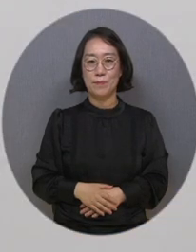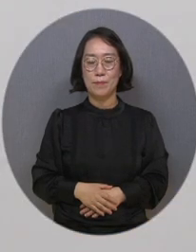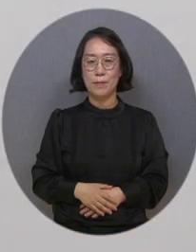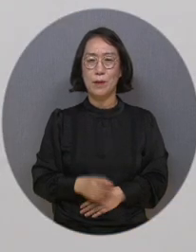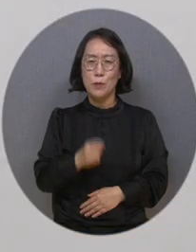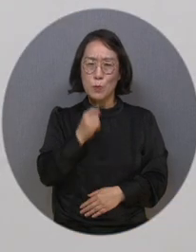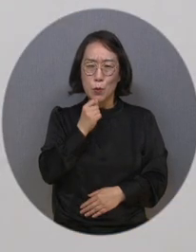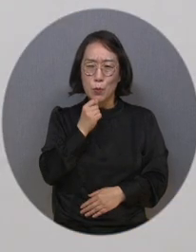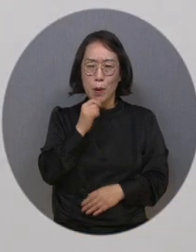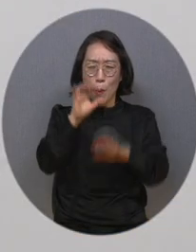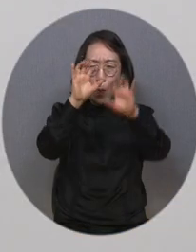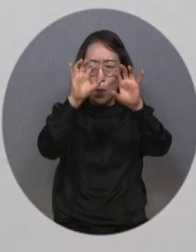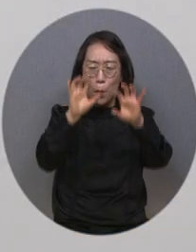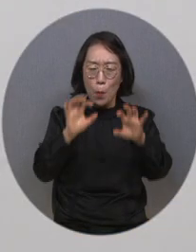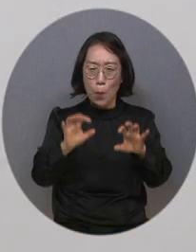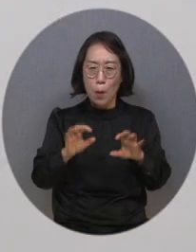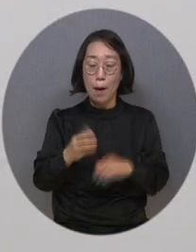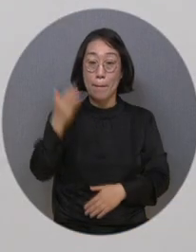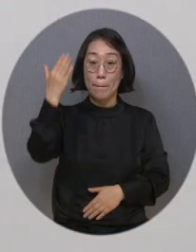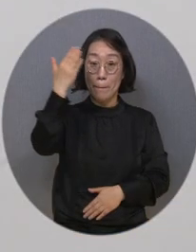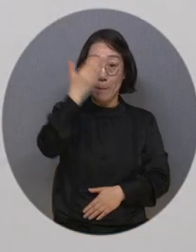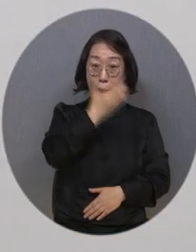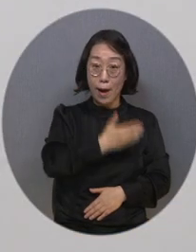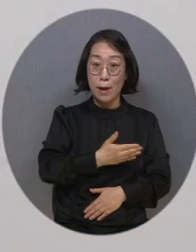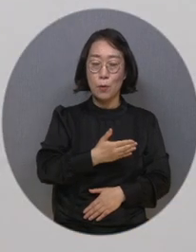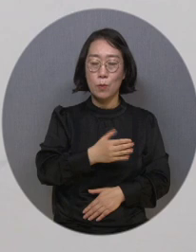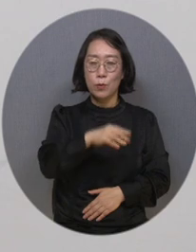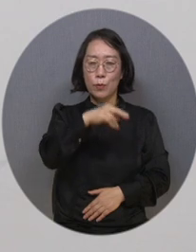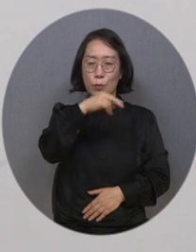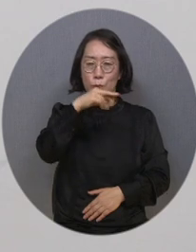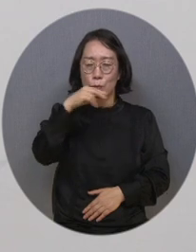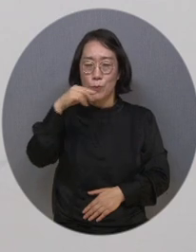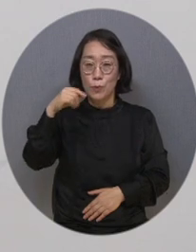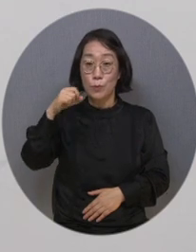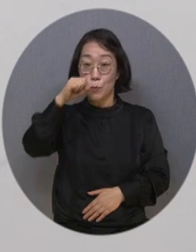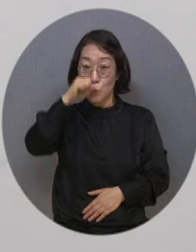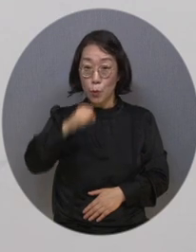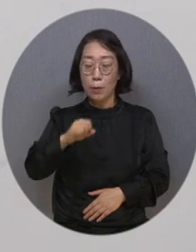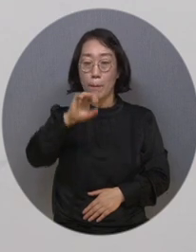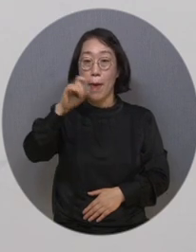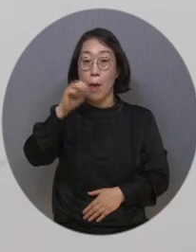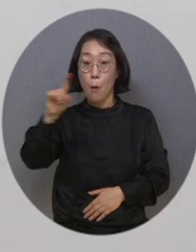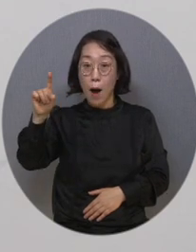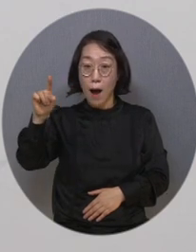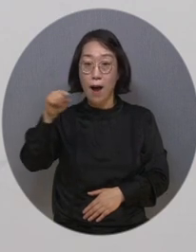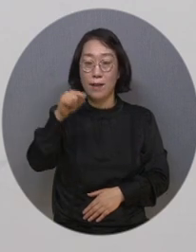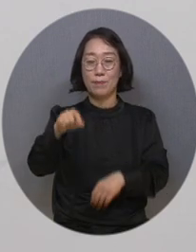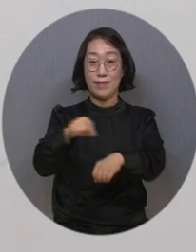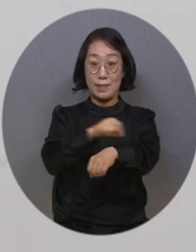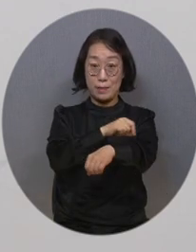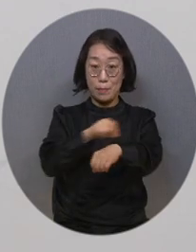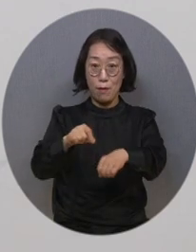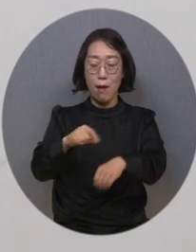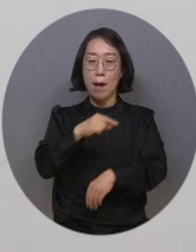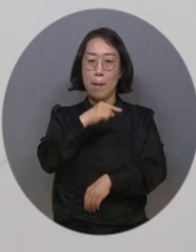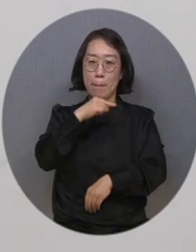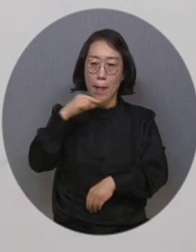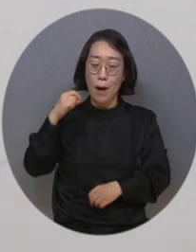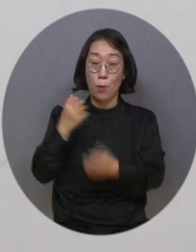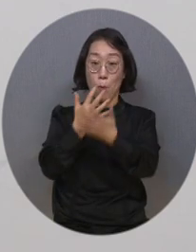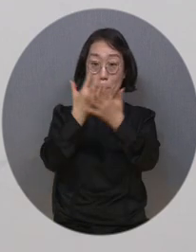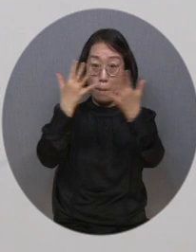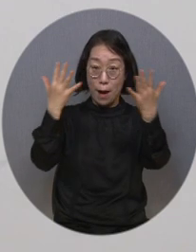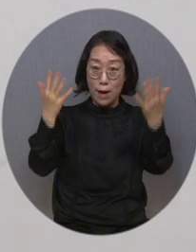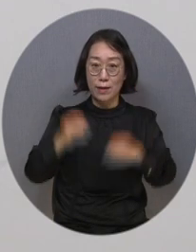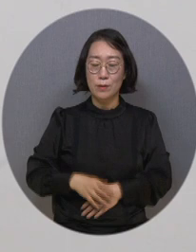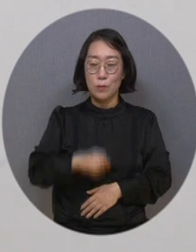작고 청초하면서 맑고 은은한 향을 풍기는 매화만의 매력처럼 붉고 화사한